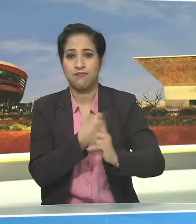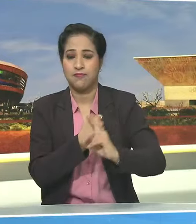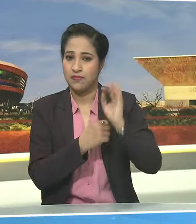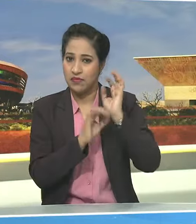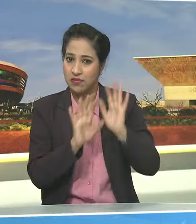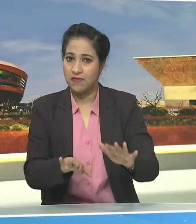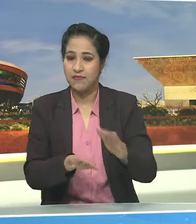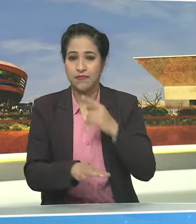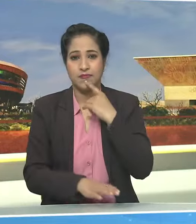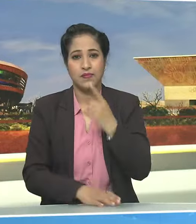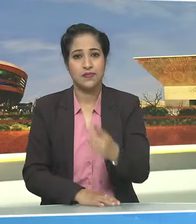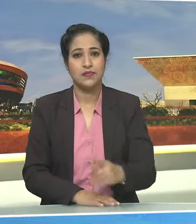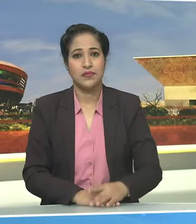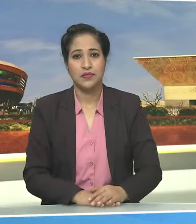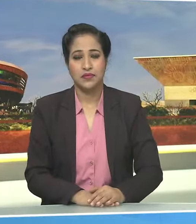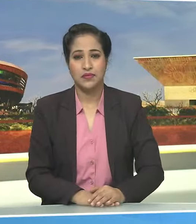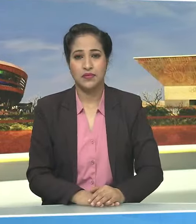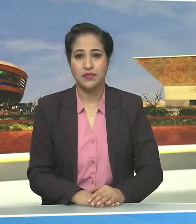भी